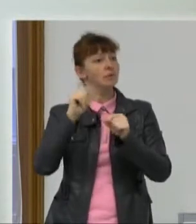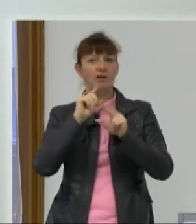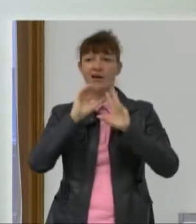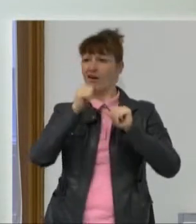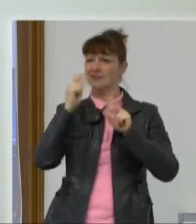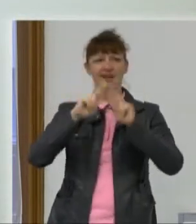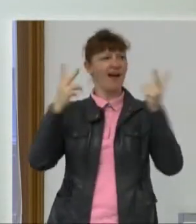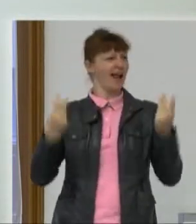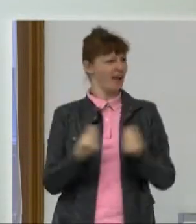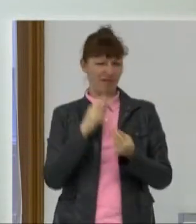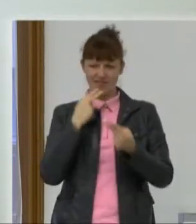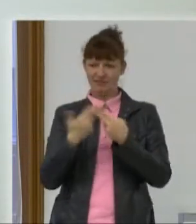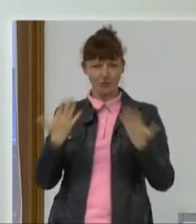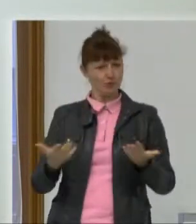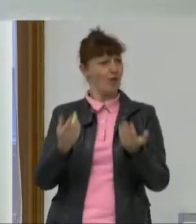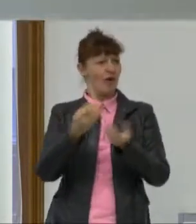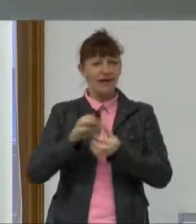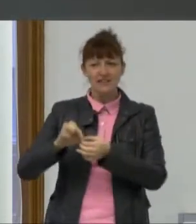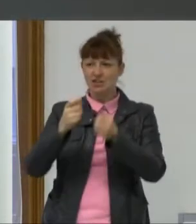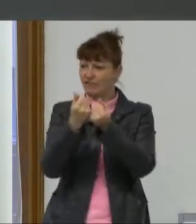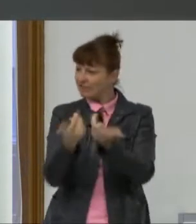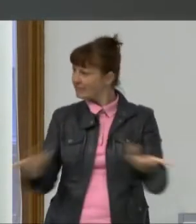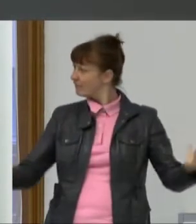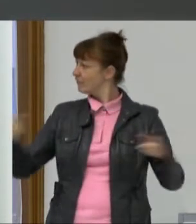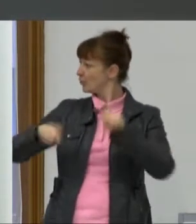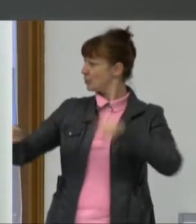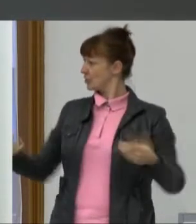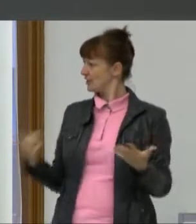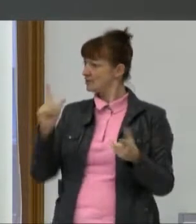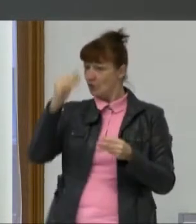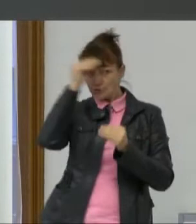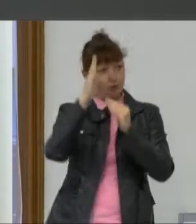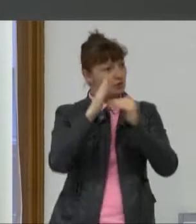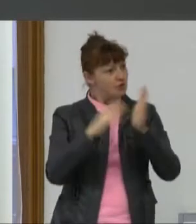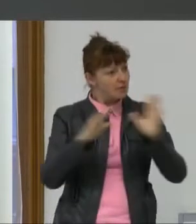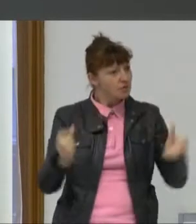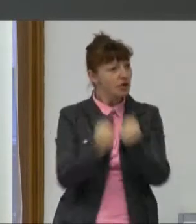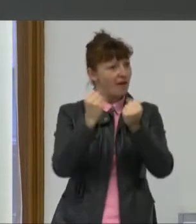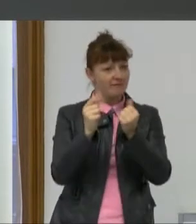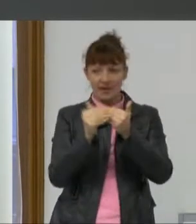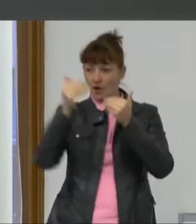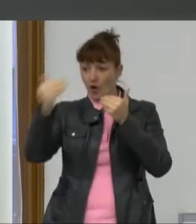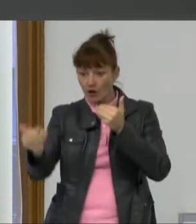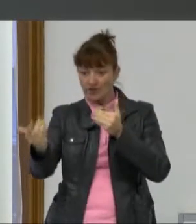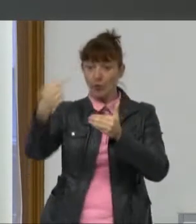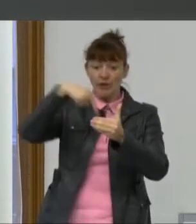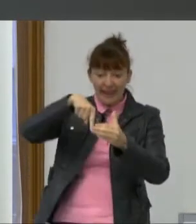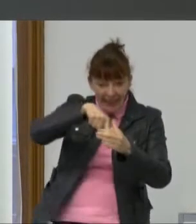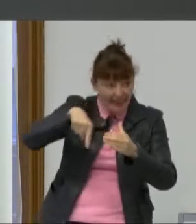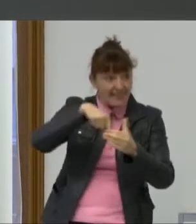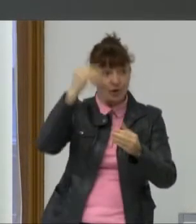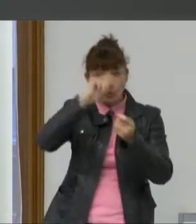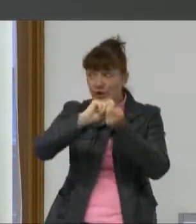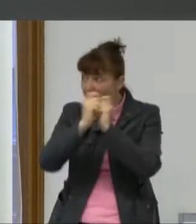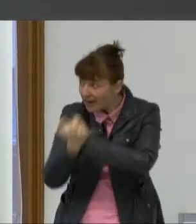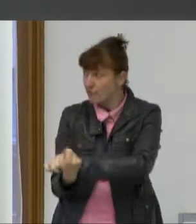auf die Diversität der Gesellschaft ein Schulsystem zu schaffen, in dem man eine äußere und innere Schulreform durchführt, die eben der